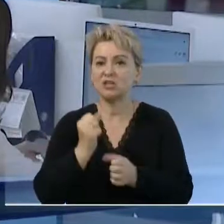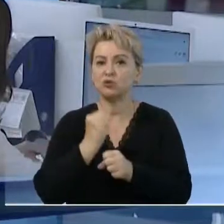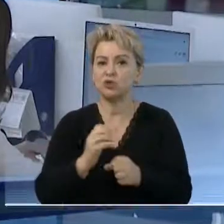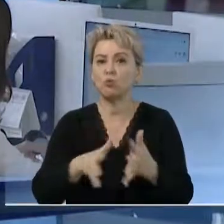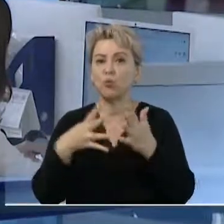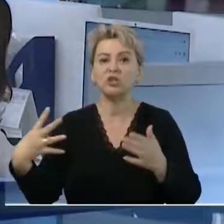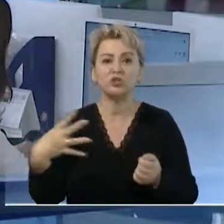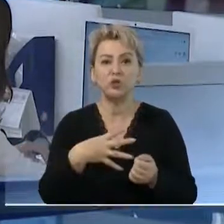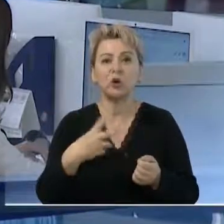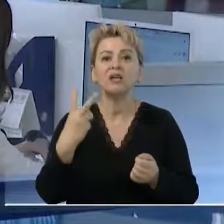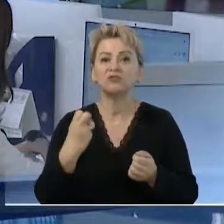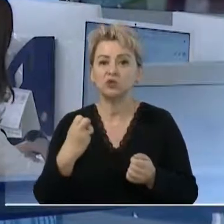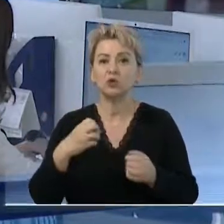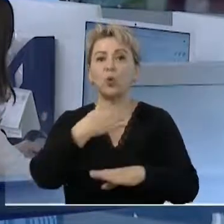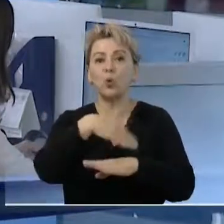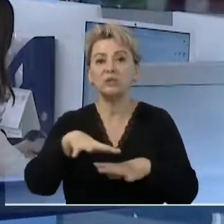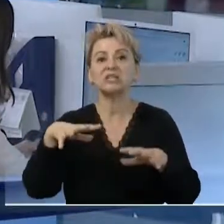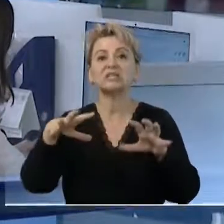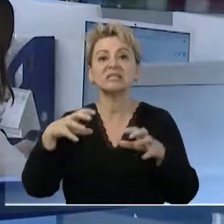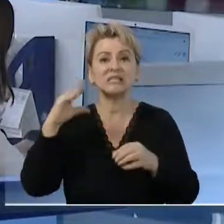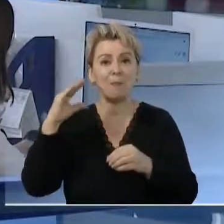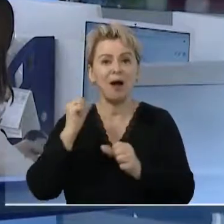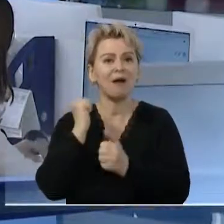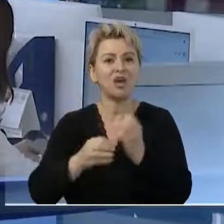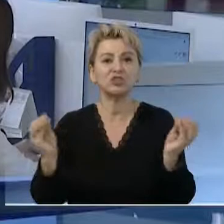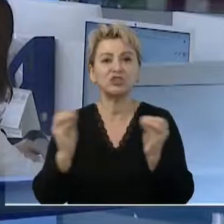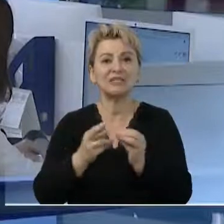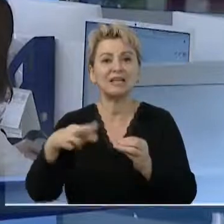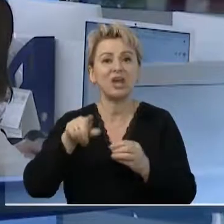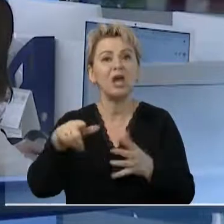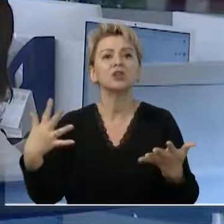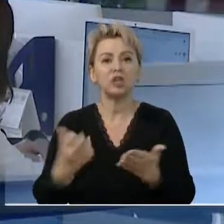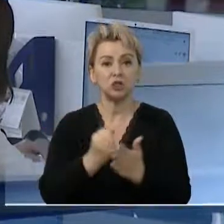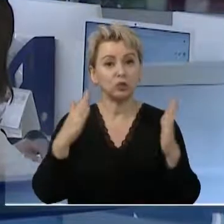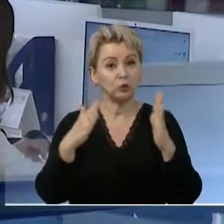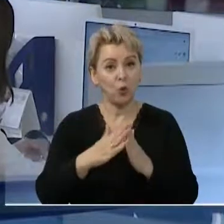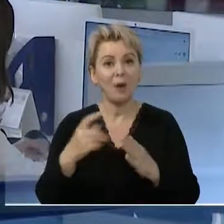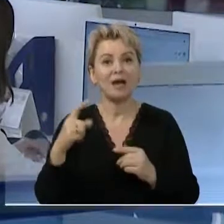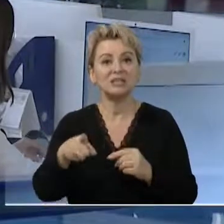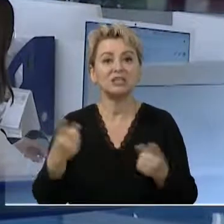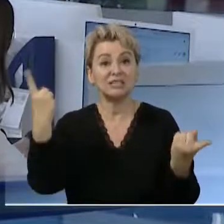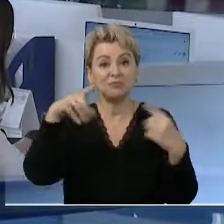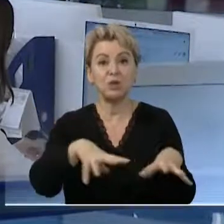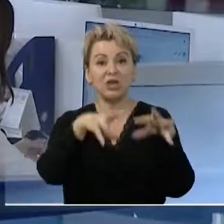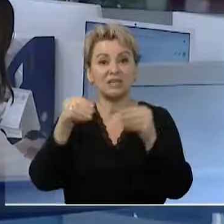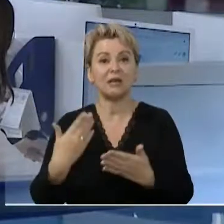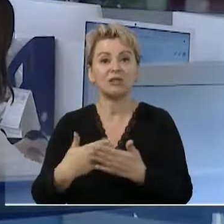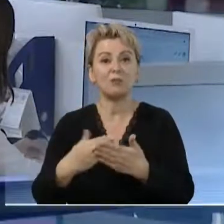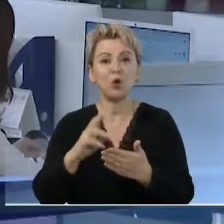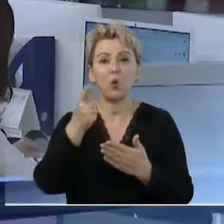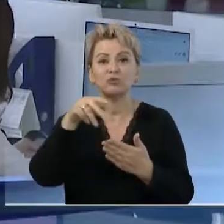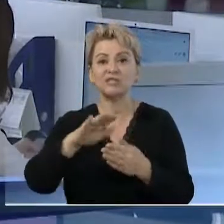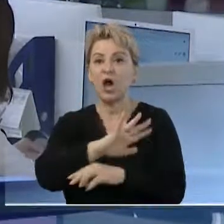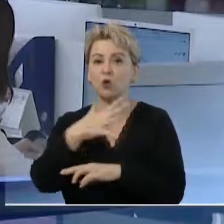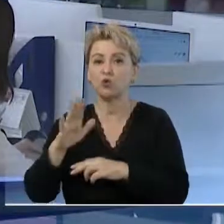больше 4200 уличных собак, и каждый 10-й из них нашли дом. Один из фантастических переездов, например,